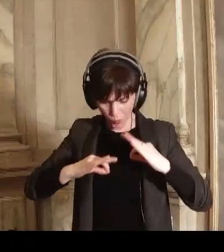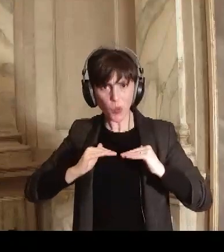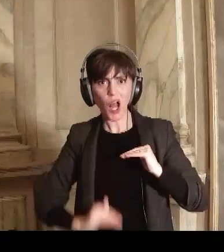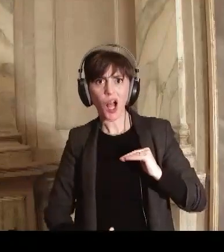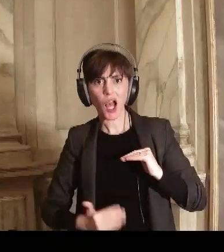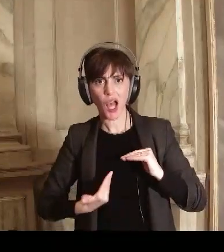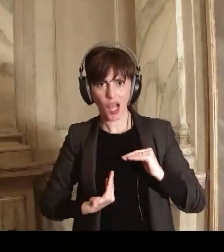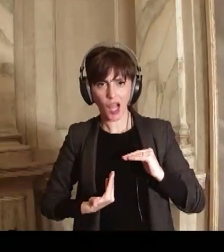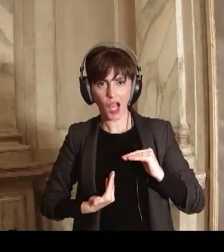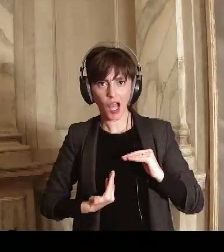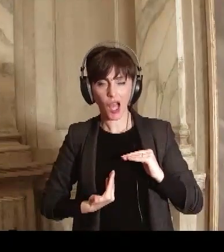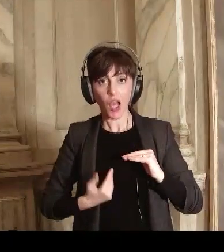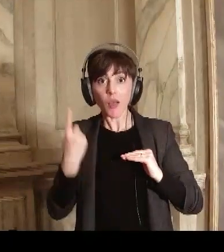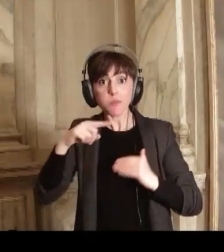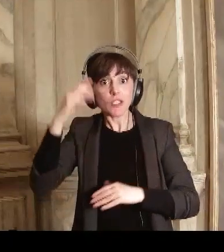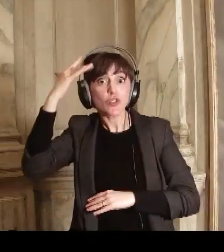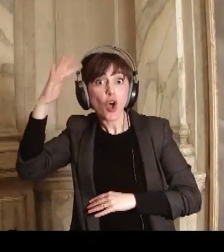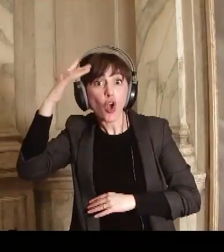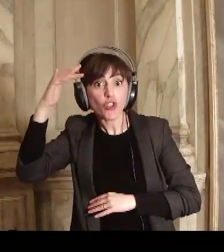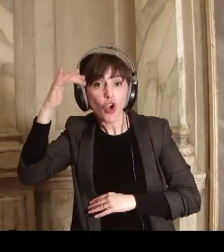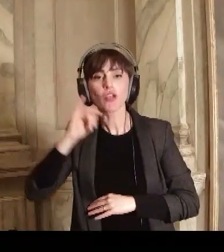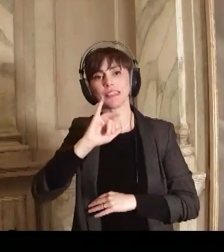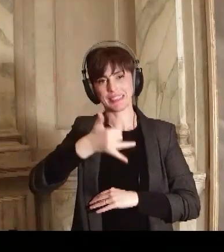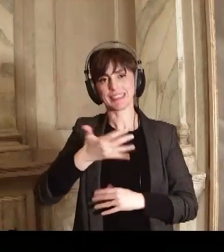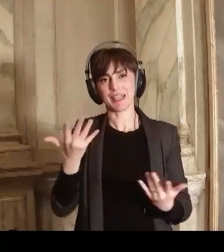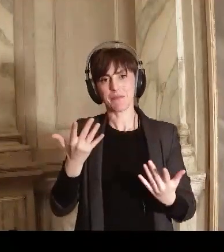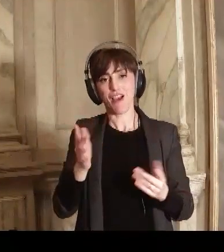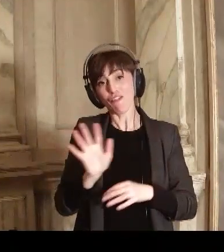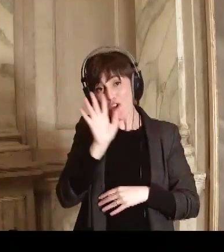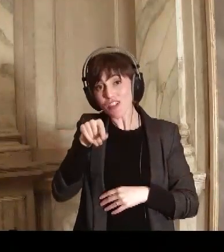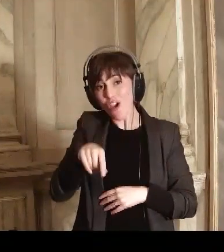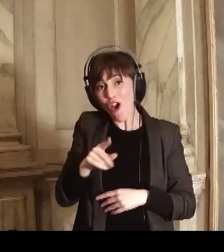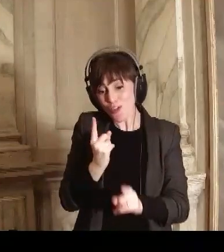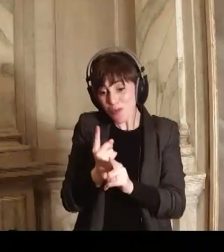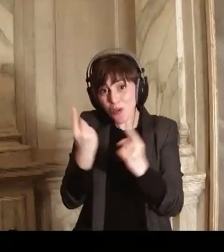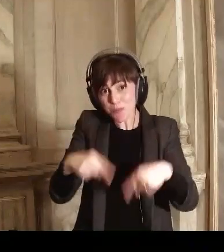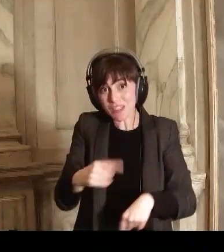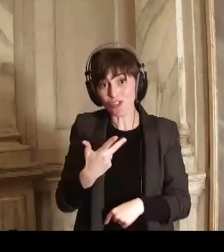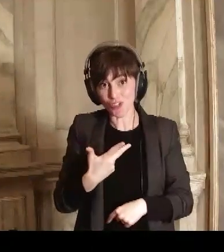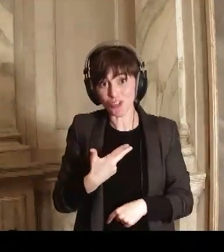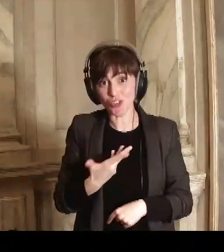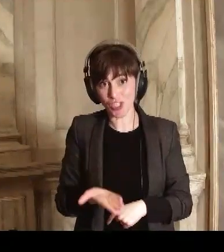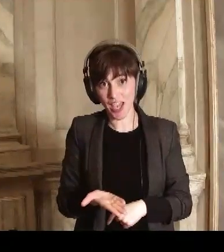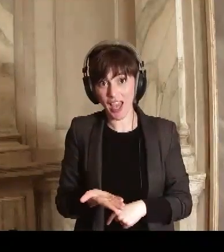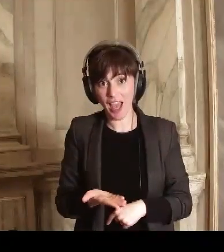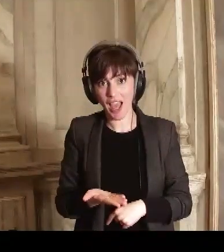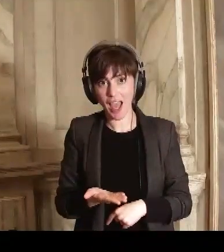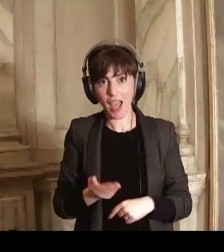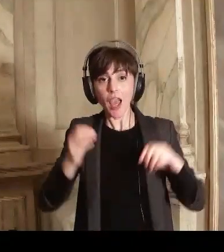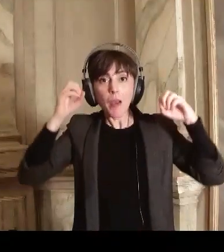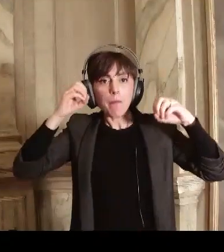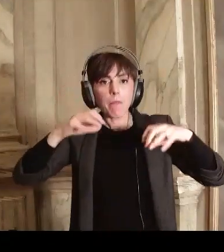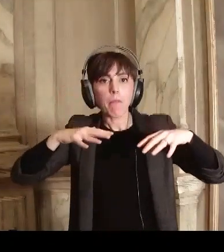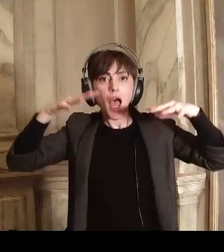così sicuri di non avere oggi più che mai bisogno di chimere per nutrirci. La magia fiorisce se solo lo